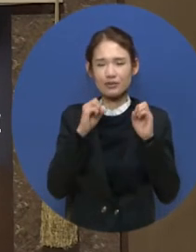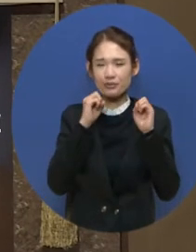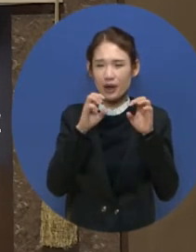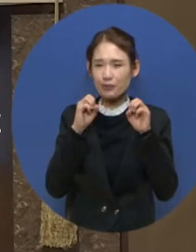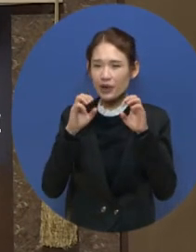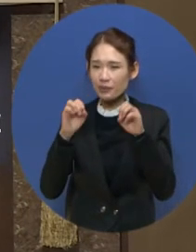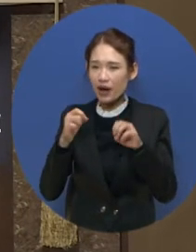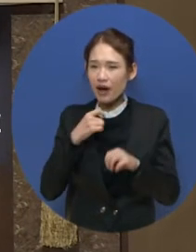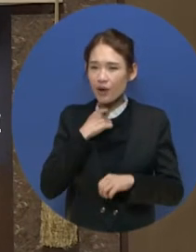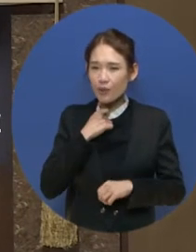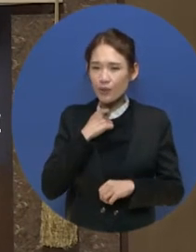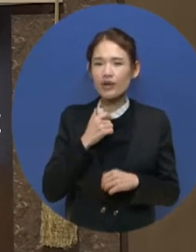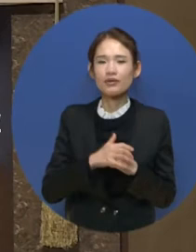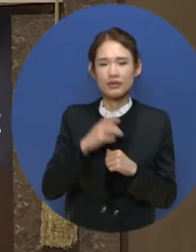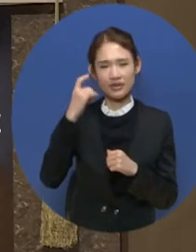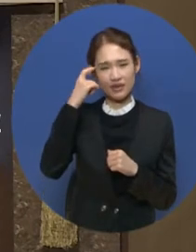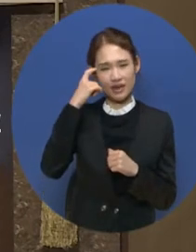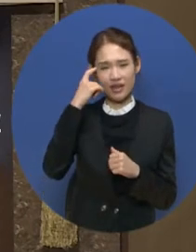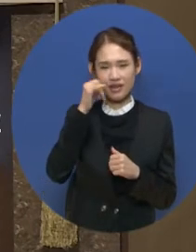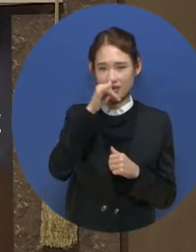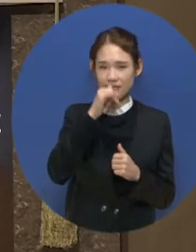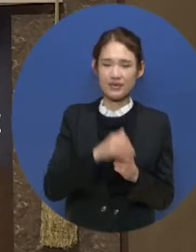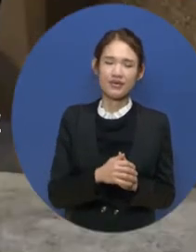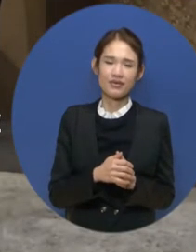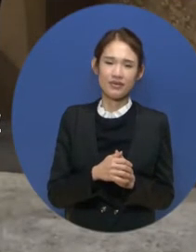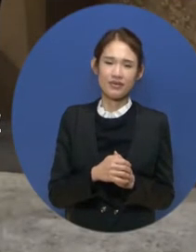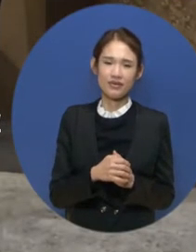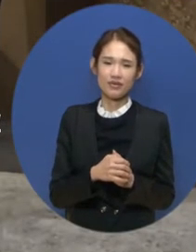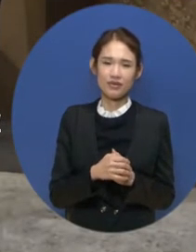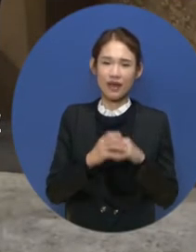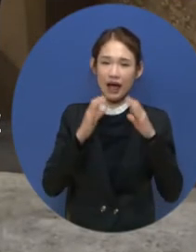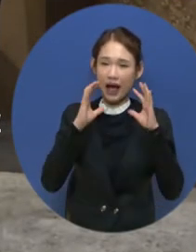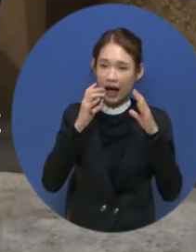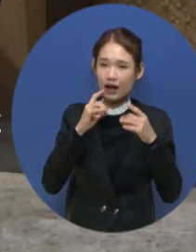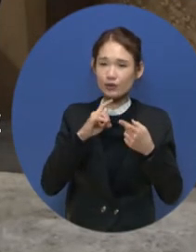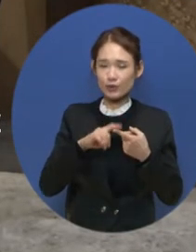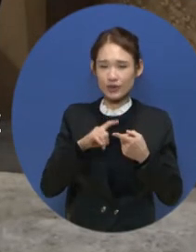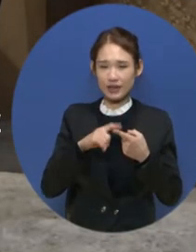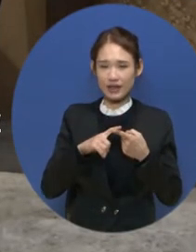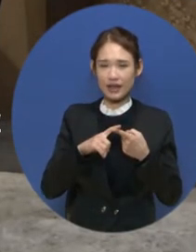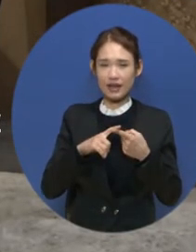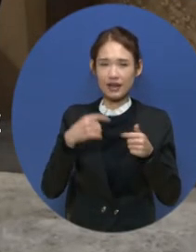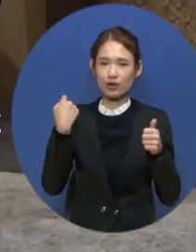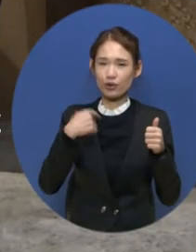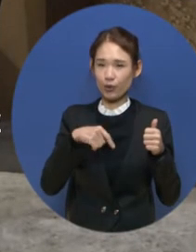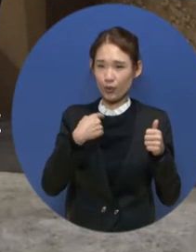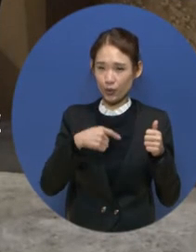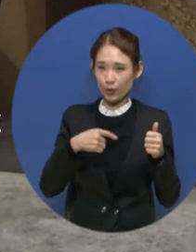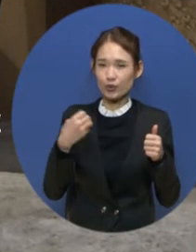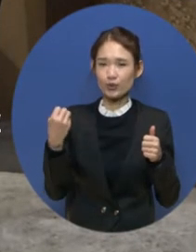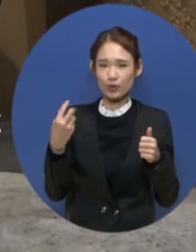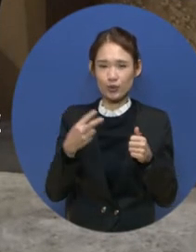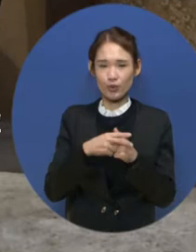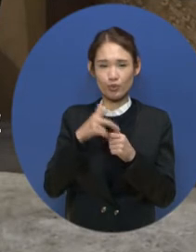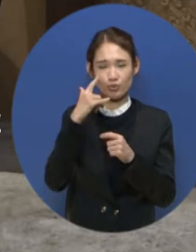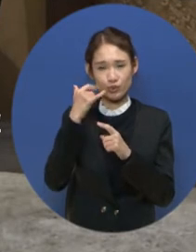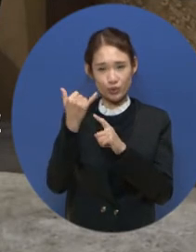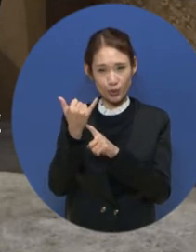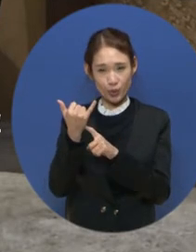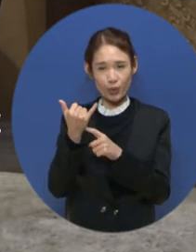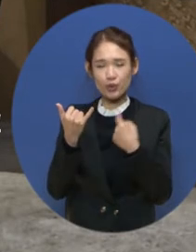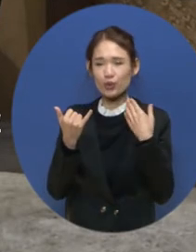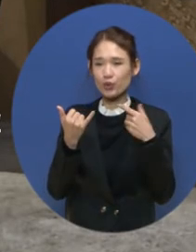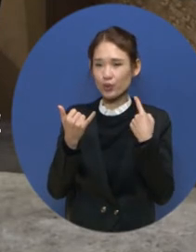알려졌으면 좋겠다 뭐 이런 생각을 좀 갖고 있었는데 으 그 아동들에 대한 교육 뿐만 아니라 부모에 대한 교육도